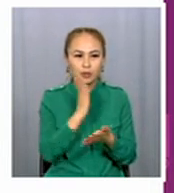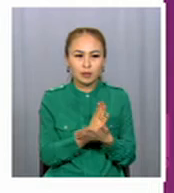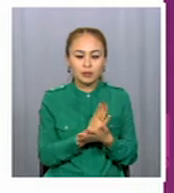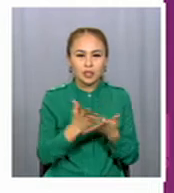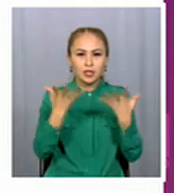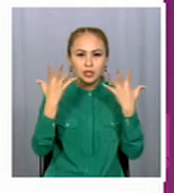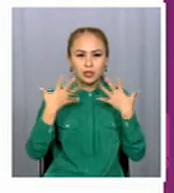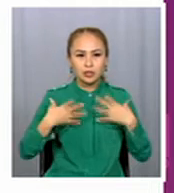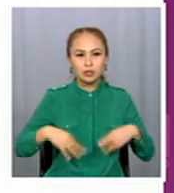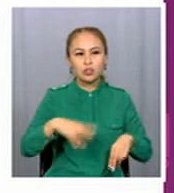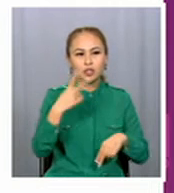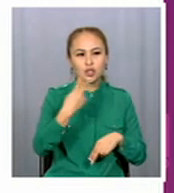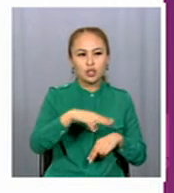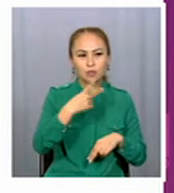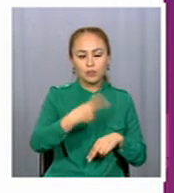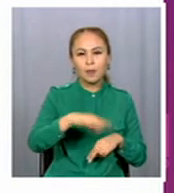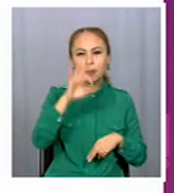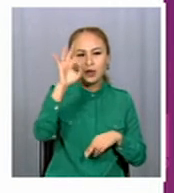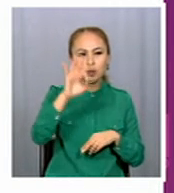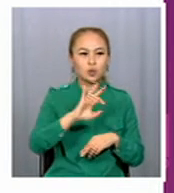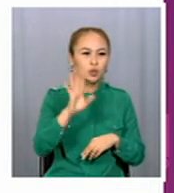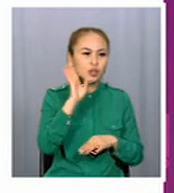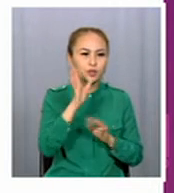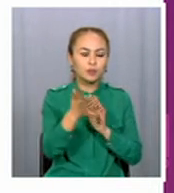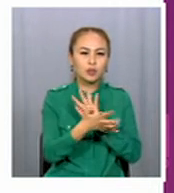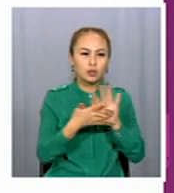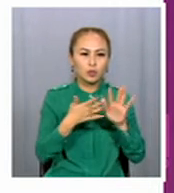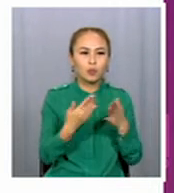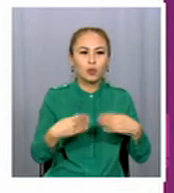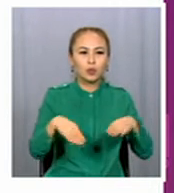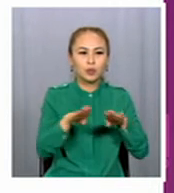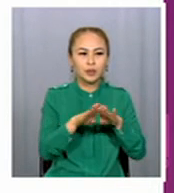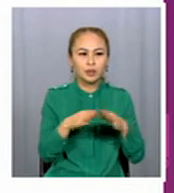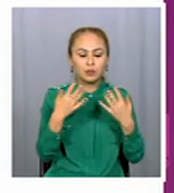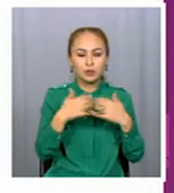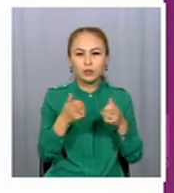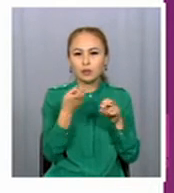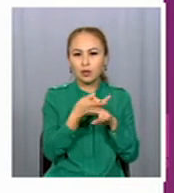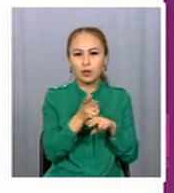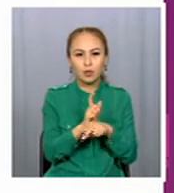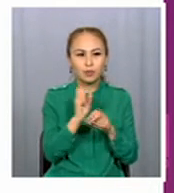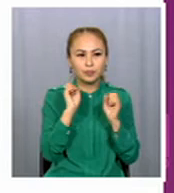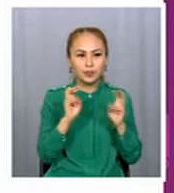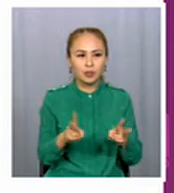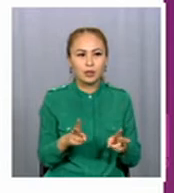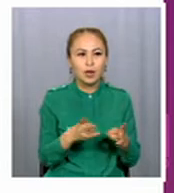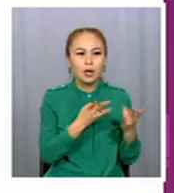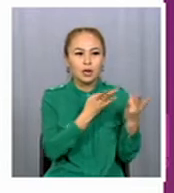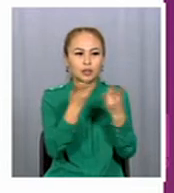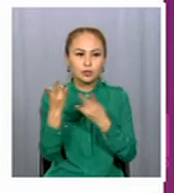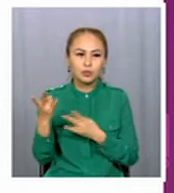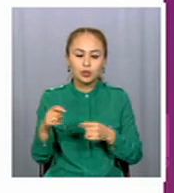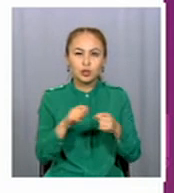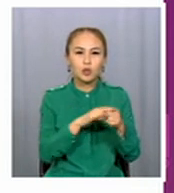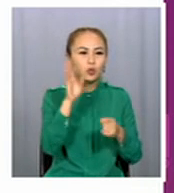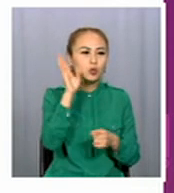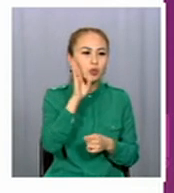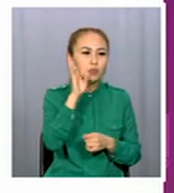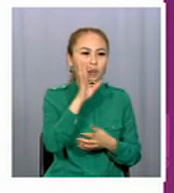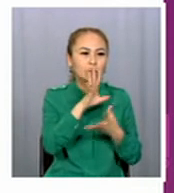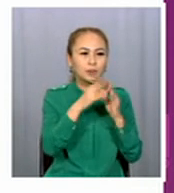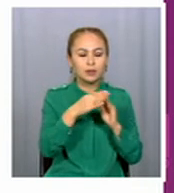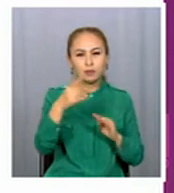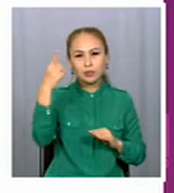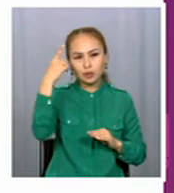тұрады. Денеде 20% су жетіспеушілігінің болуы өте қауіпті. Қажетті мөлшерде су